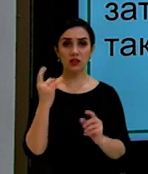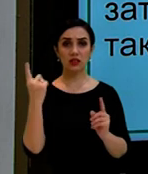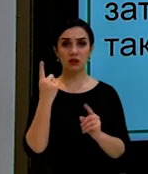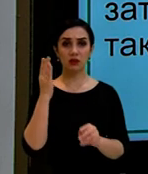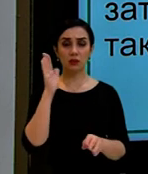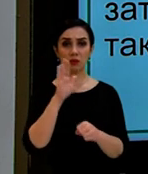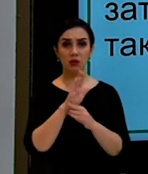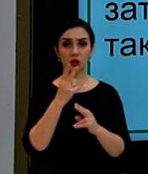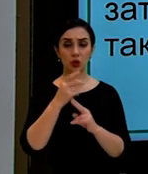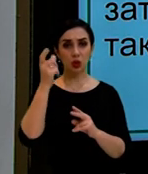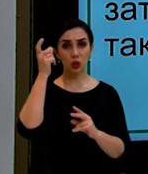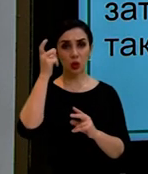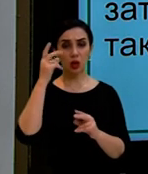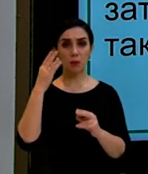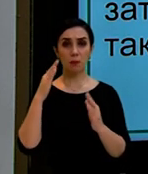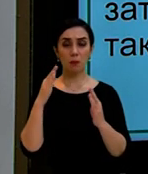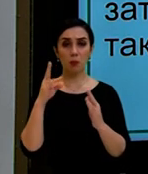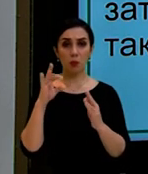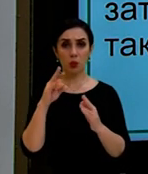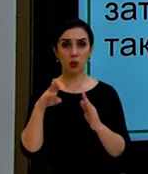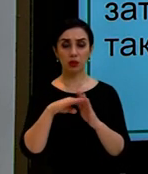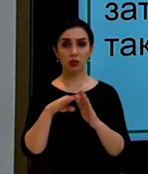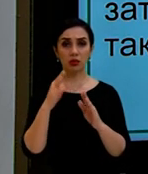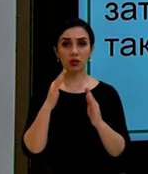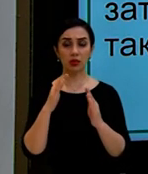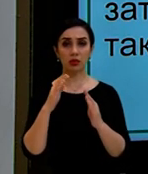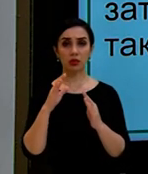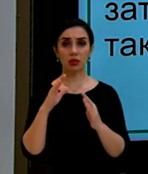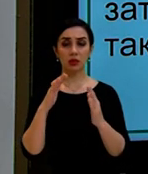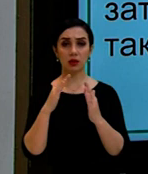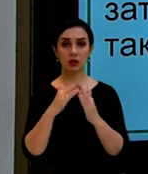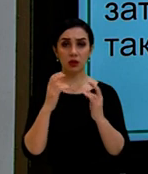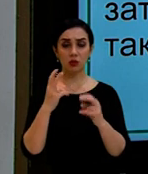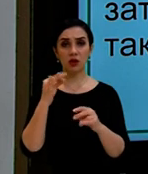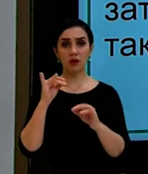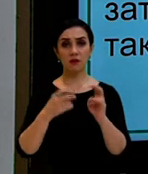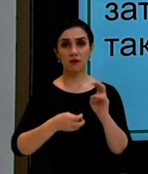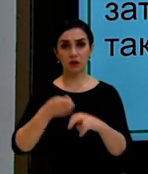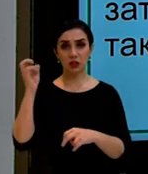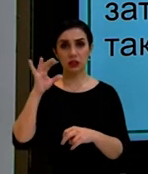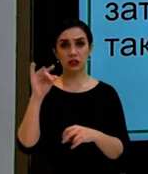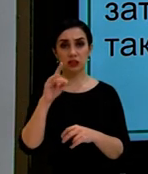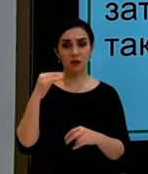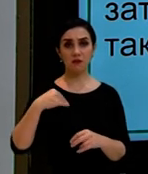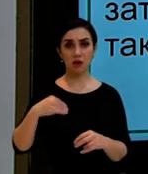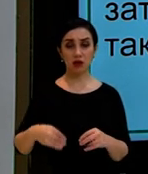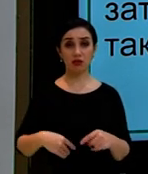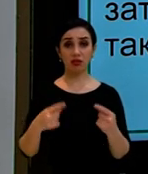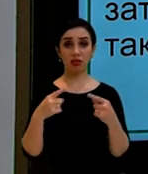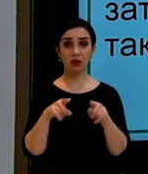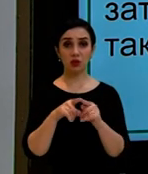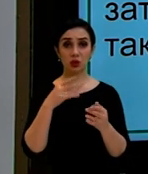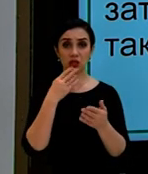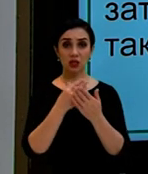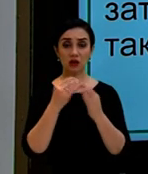засадить турка под домашний арест а затем вызвал его из франции устроил такую своеобразную